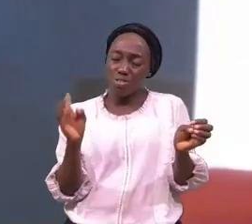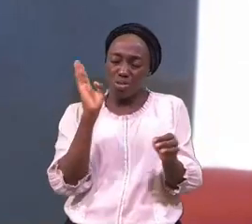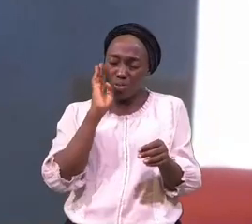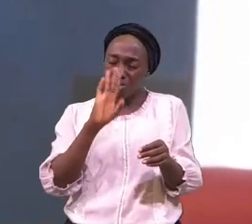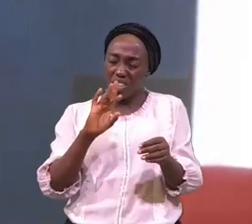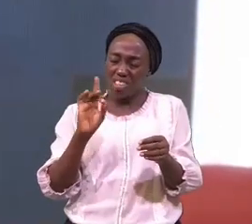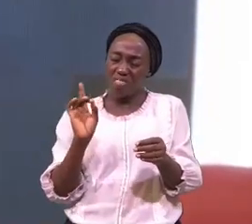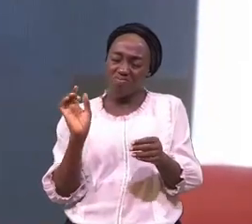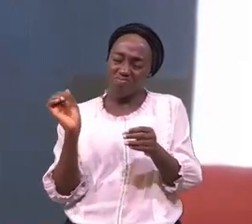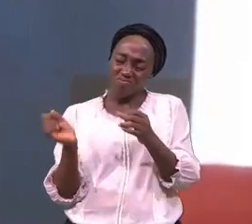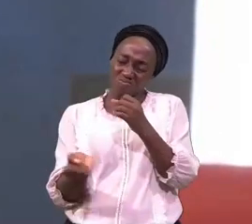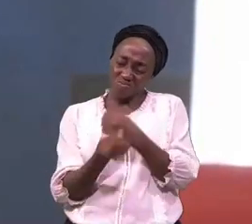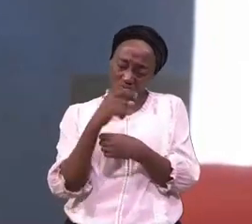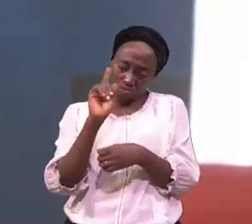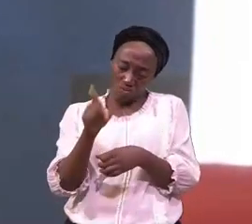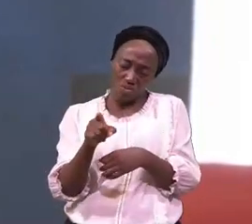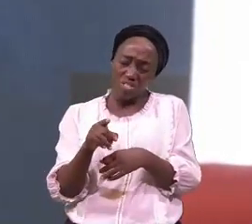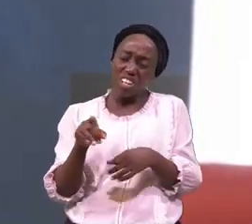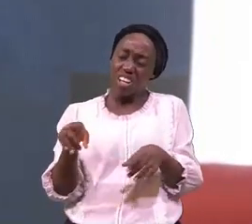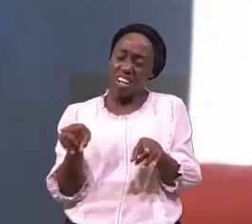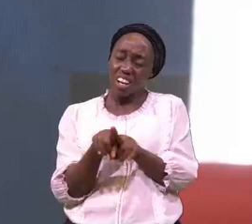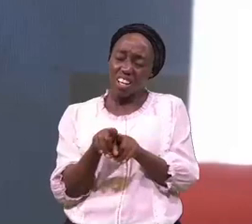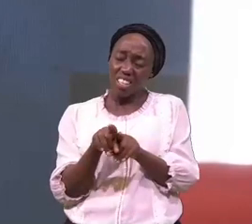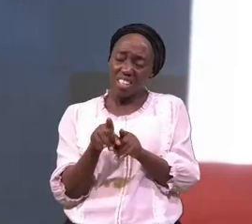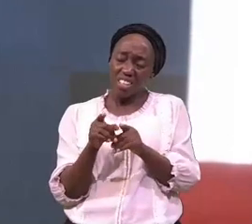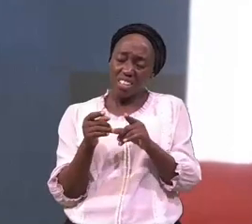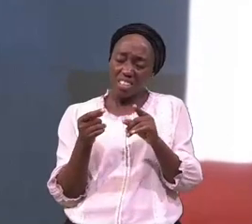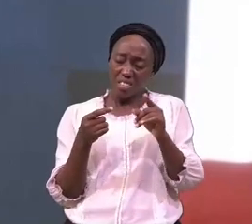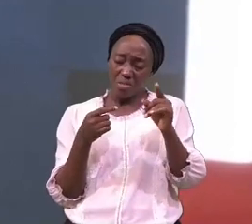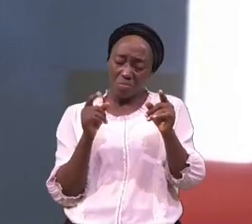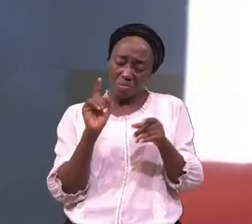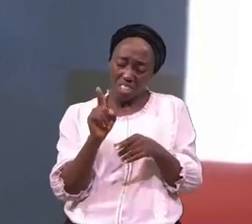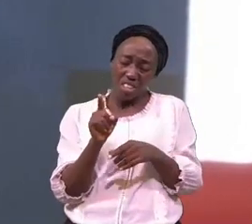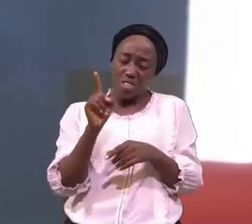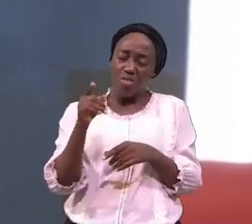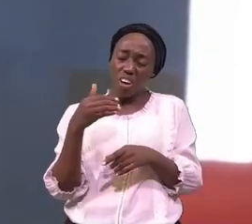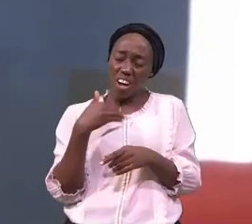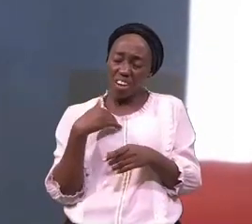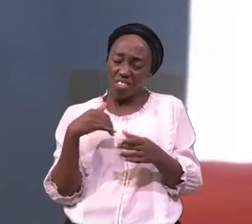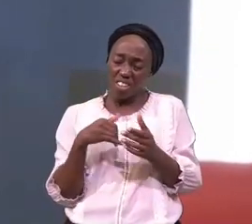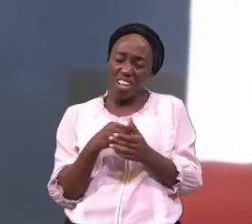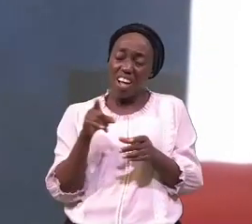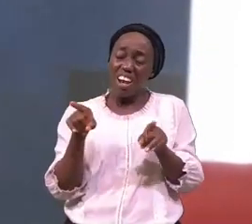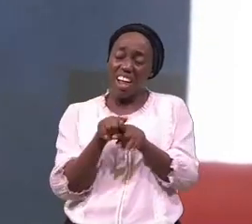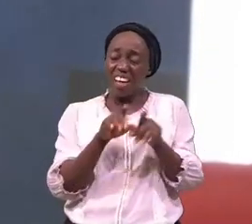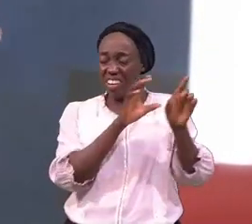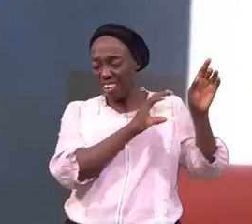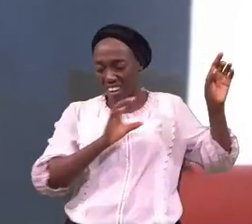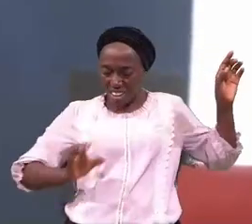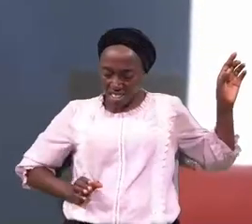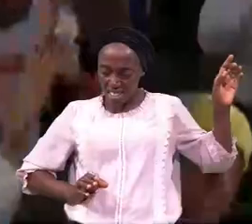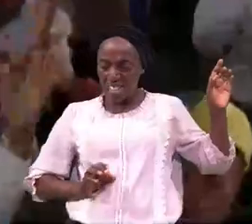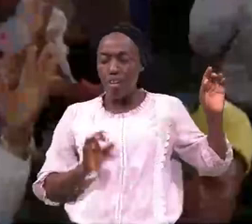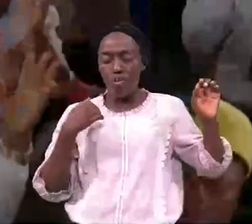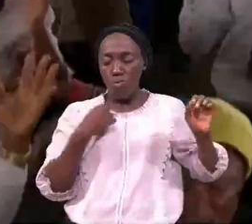battre. Comme moi, tu l'es, comme Christ, nous